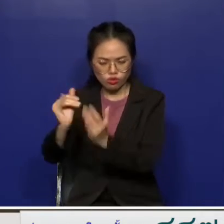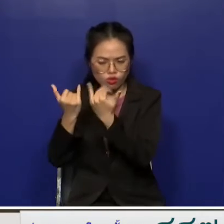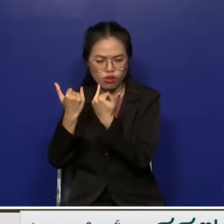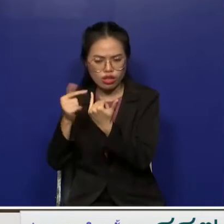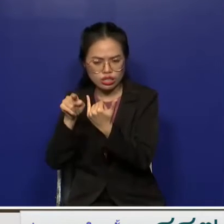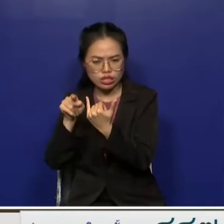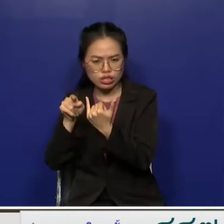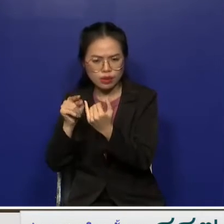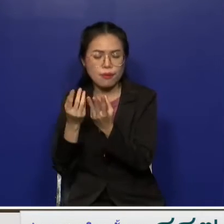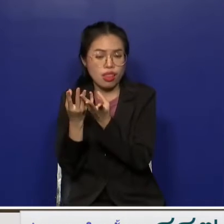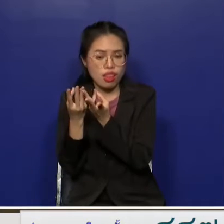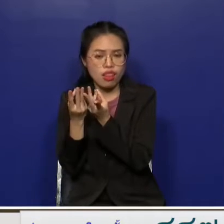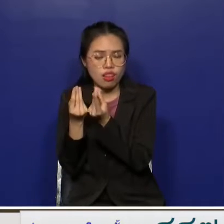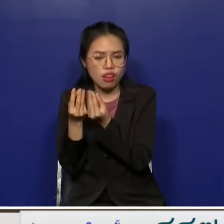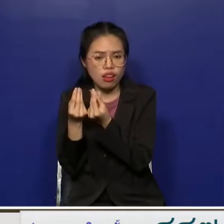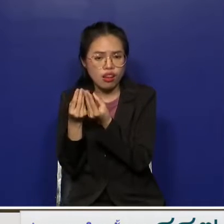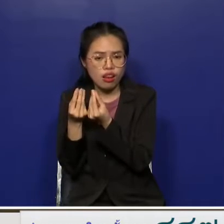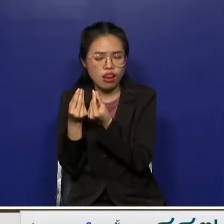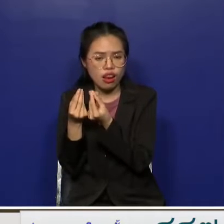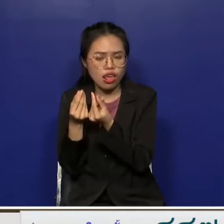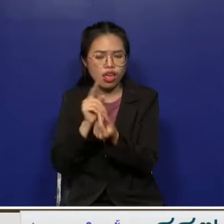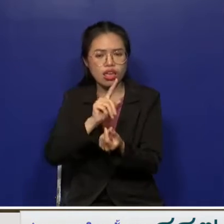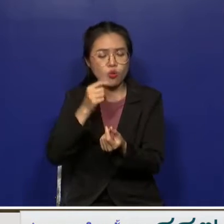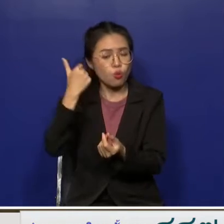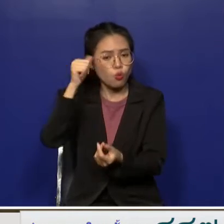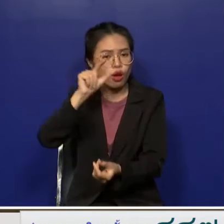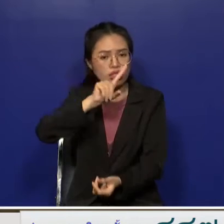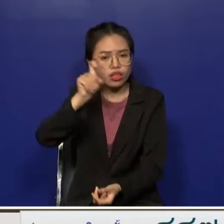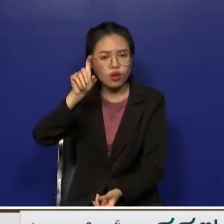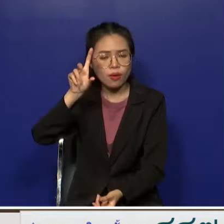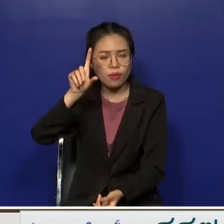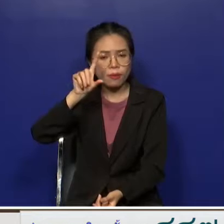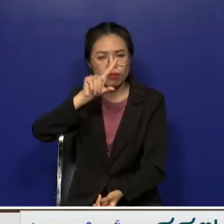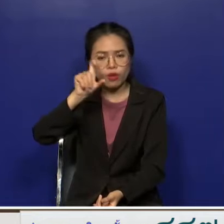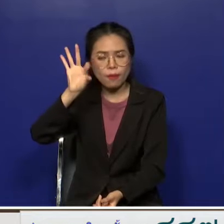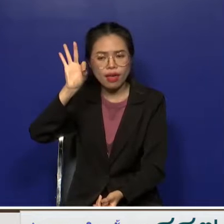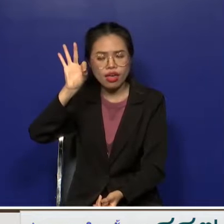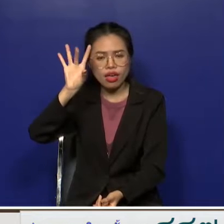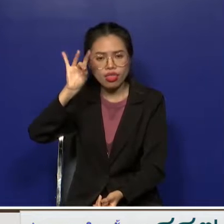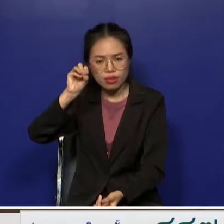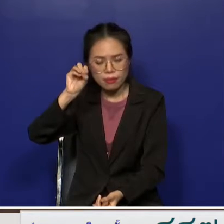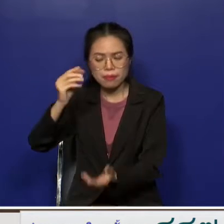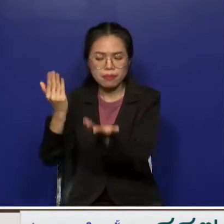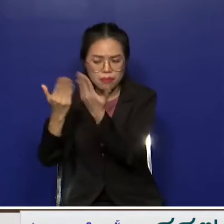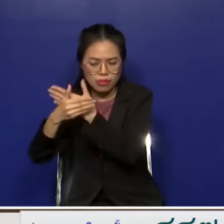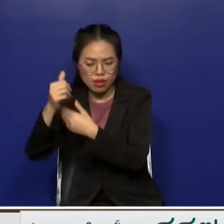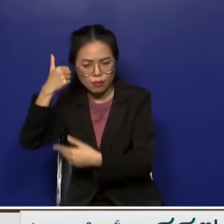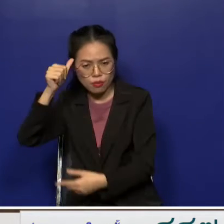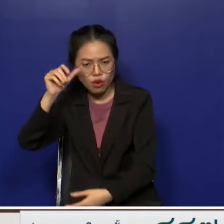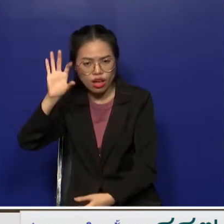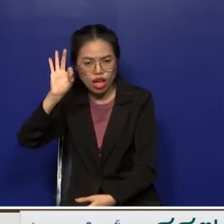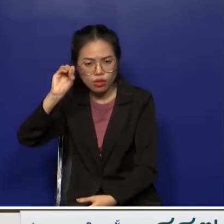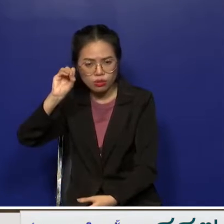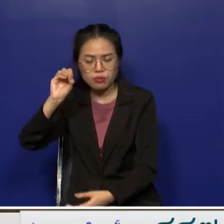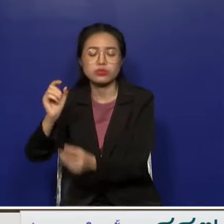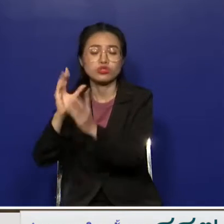ามันเป็นตัวเลขจาก180วันเป็น90วันนะครับก็คงในที่ประชุมกันมา